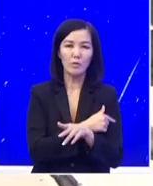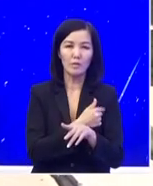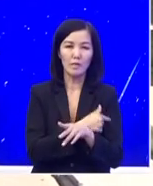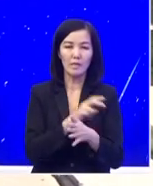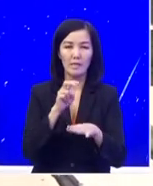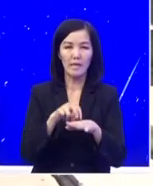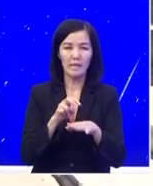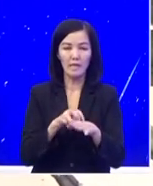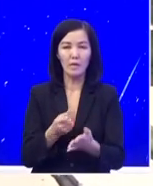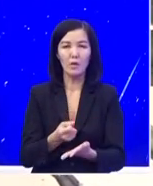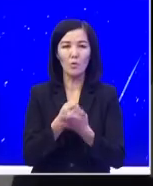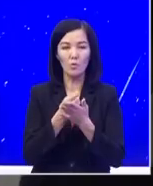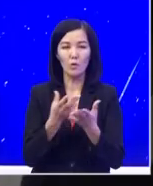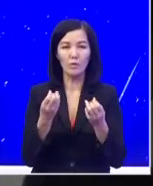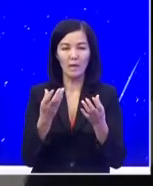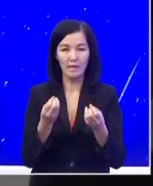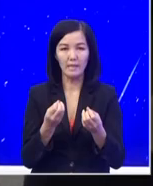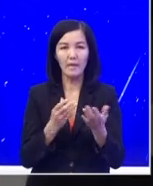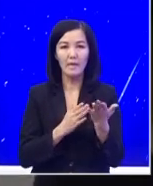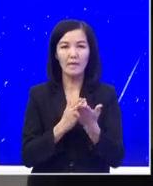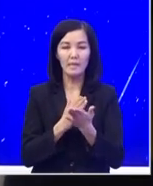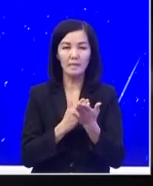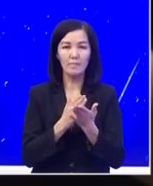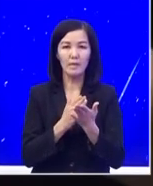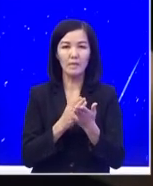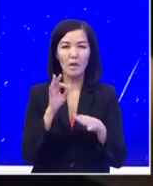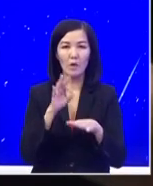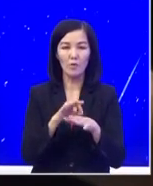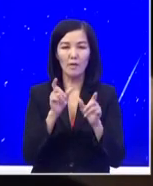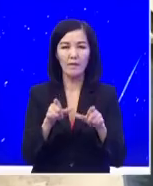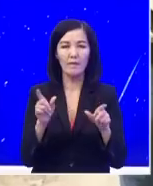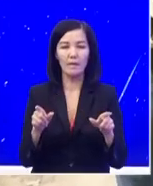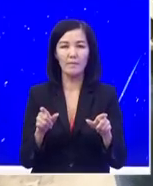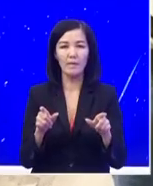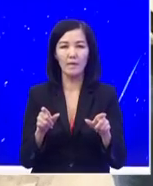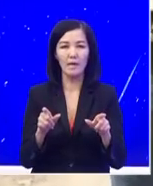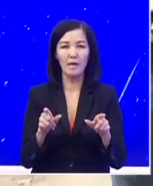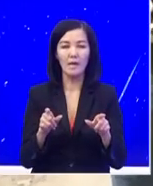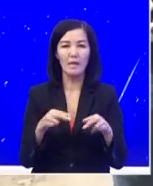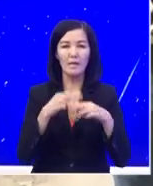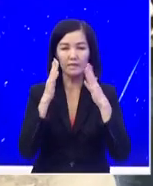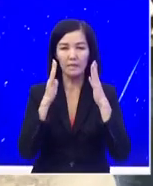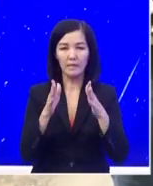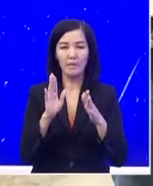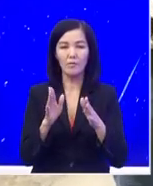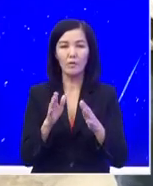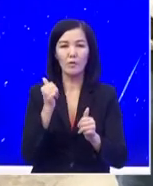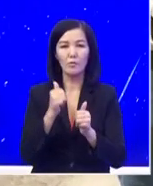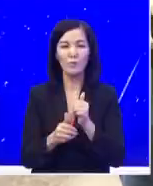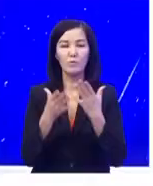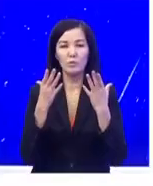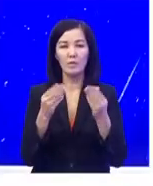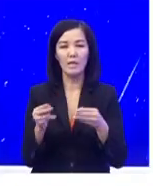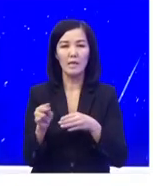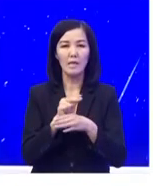қолдау бұл ғана емес. Сонымен қоса олар қызметте жүріп, сырқаттанған дәрігерлерді де елеусіз қалдырмады. Күн сайын үй жайында